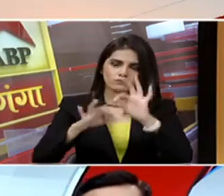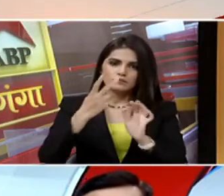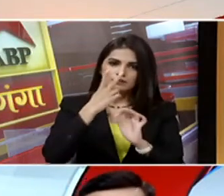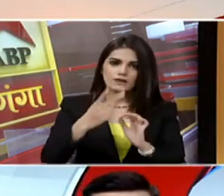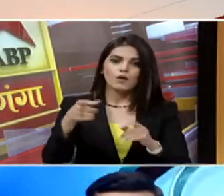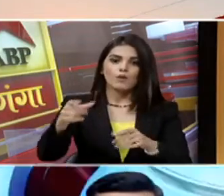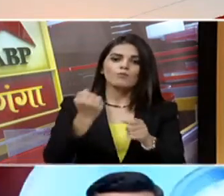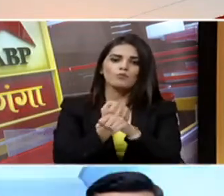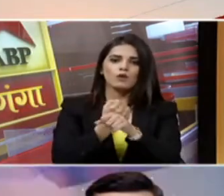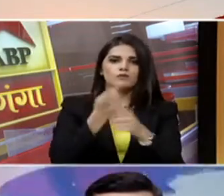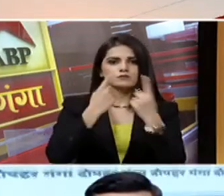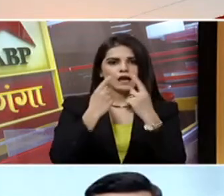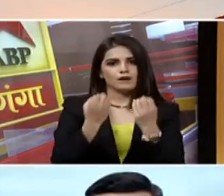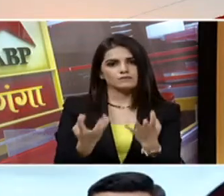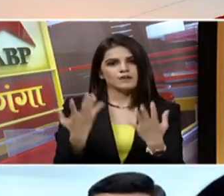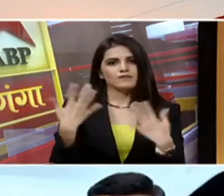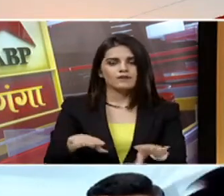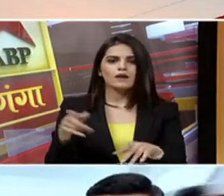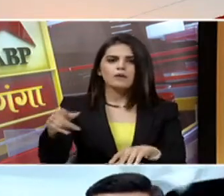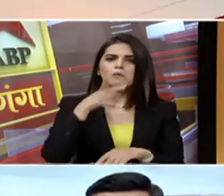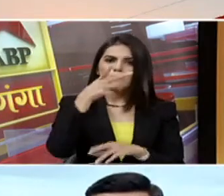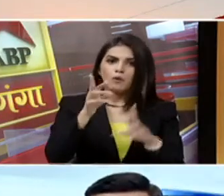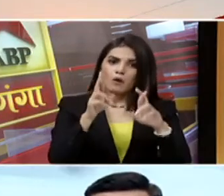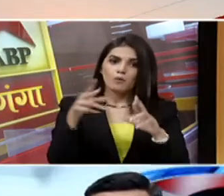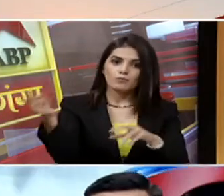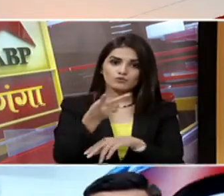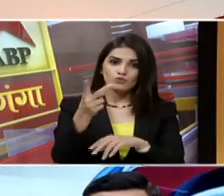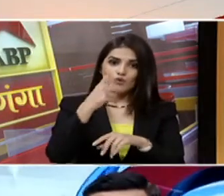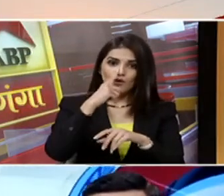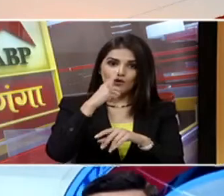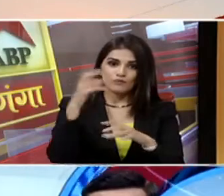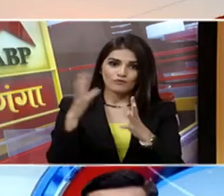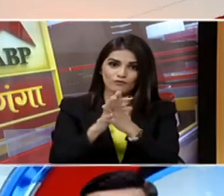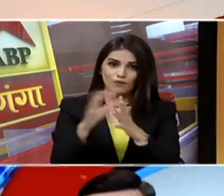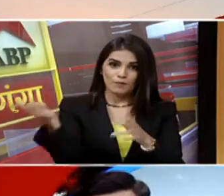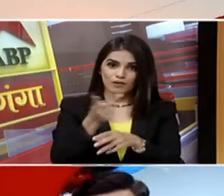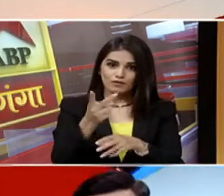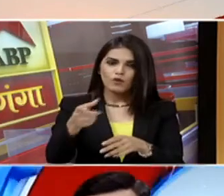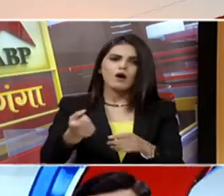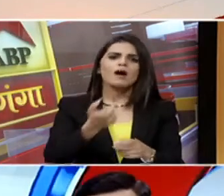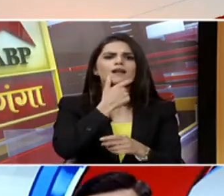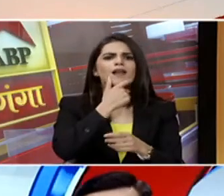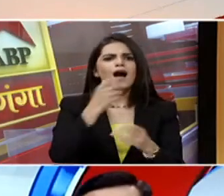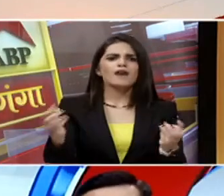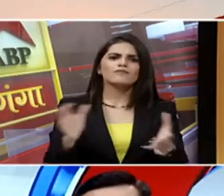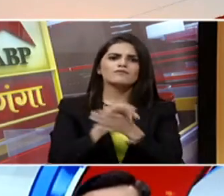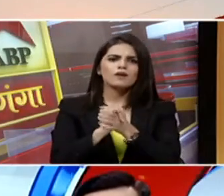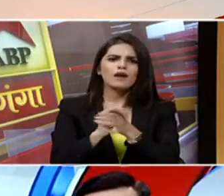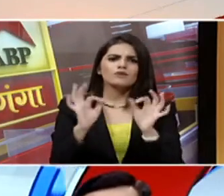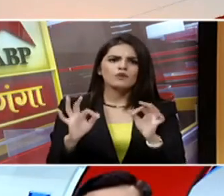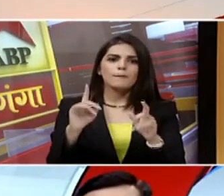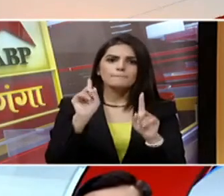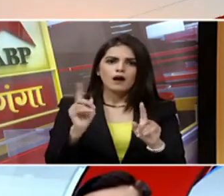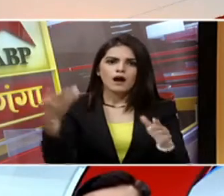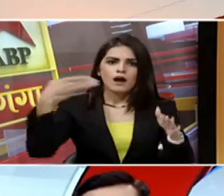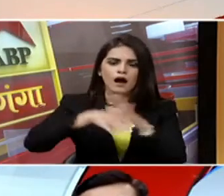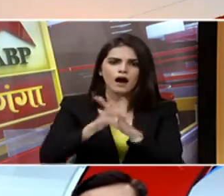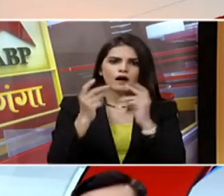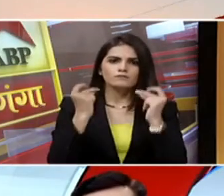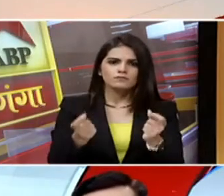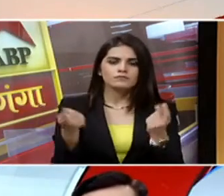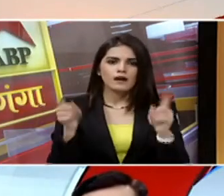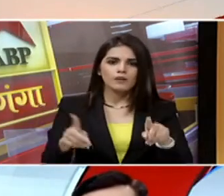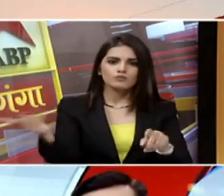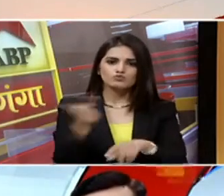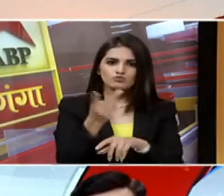मामले की जांच शुरू कर दी है बताया जा रहा है कि दोनों घर में हंसी खुशी से बात कर रही थी लेकिन इसी बीच अचानक